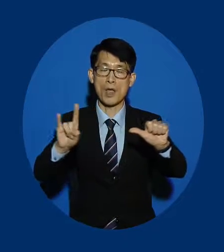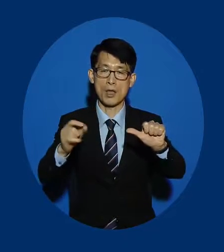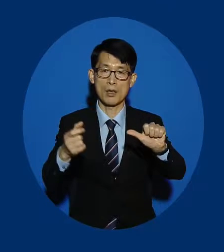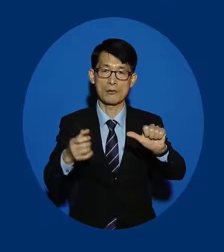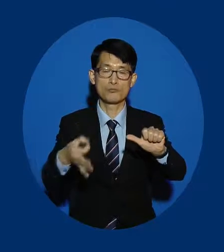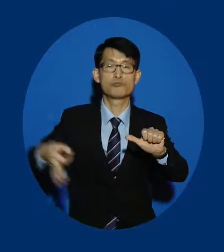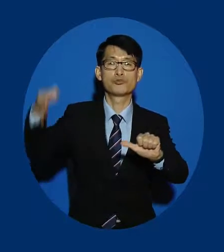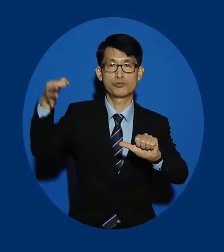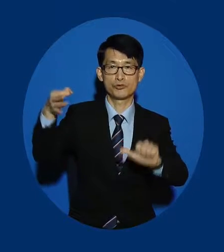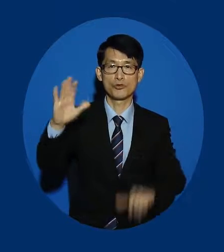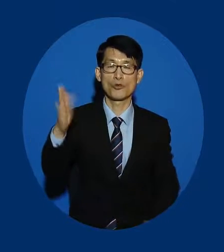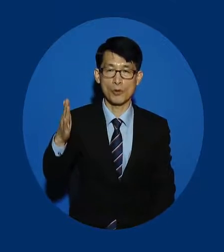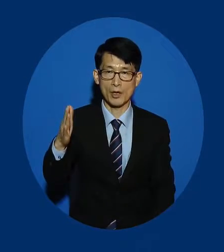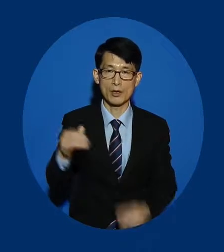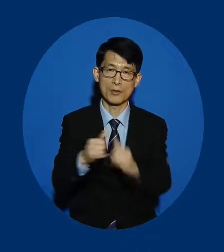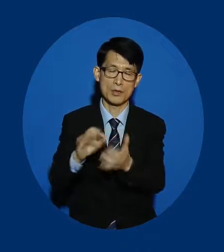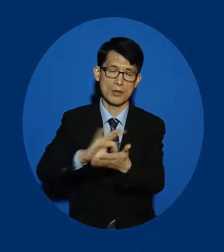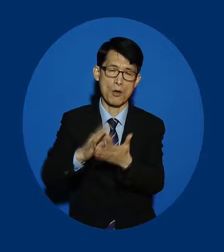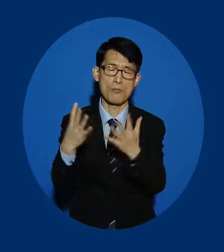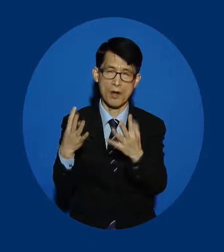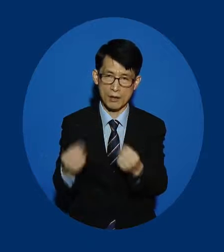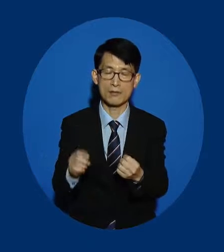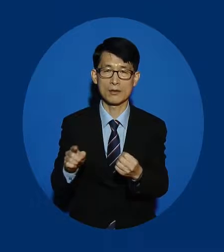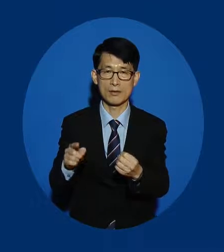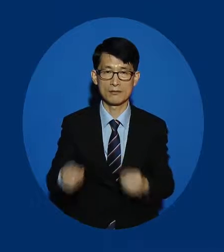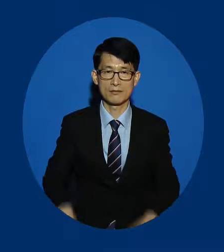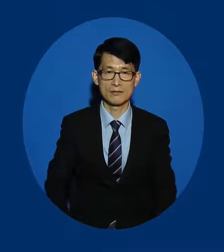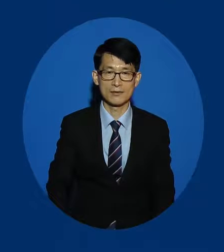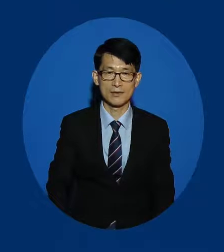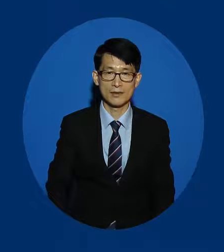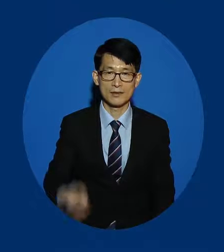수익이 났고, 그리고